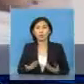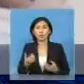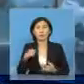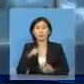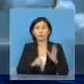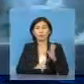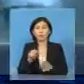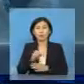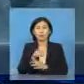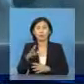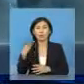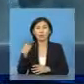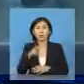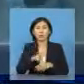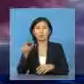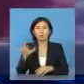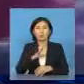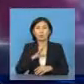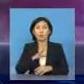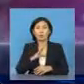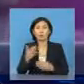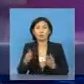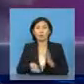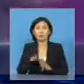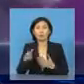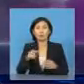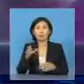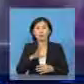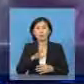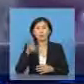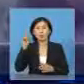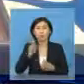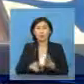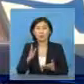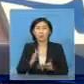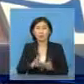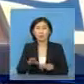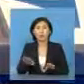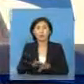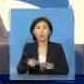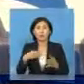самого начала пандемии актюбинские врачи демонстрируют высочайший профессионализм и уровень знаний, а также